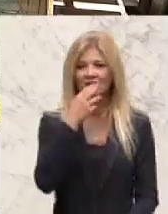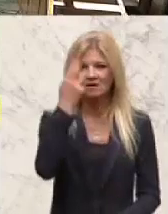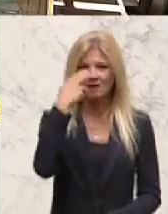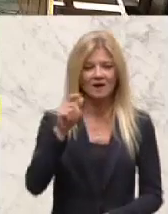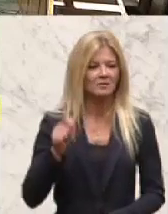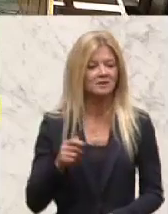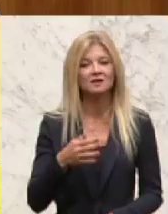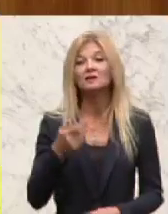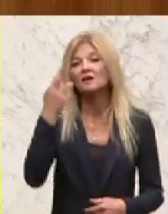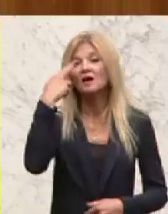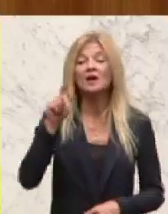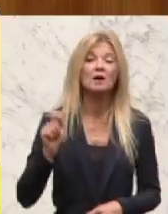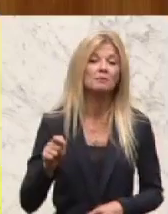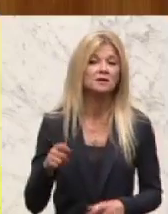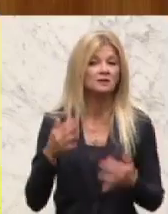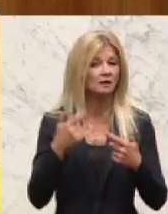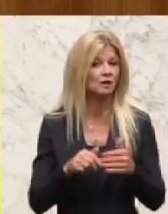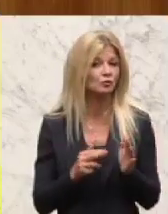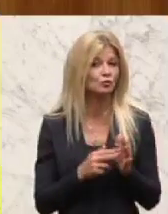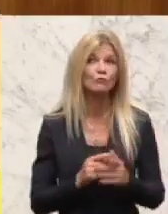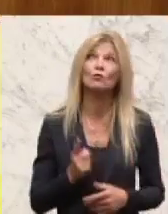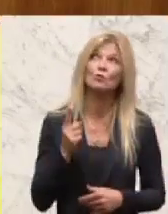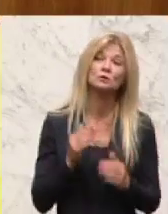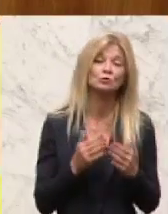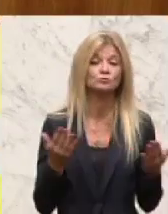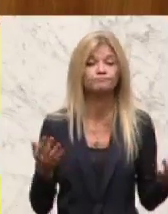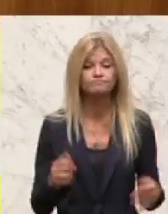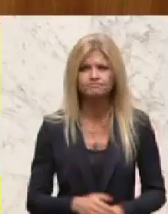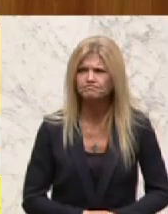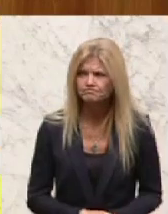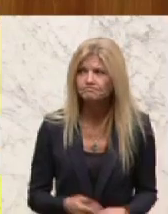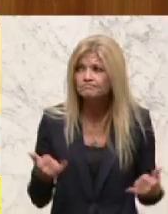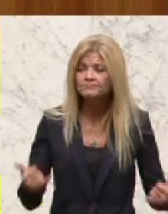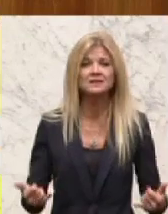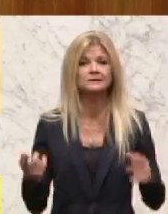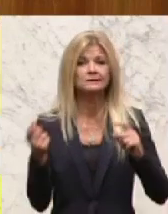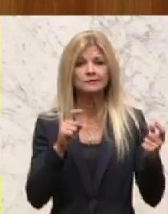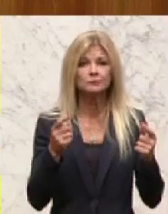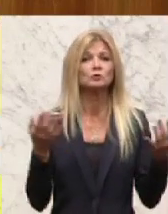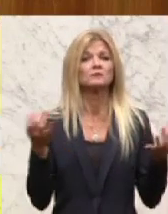Herr Präsident des Rechnungshofs, Hohes Haus. Naja, Asyldebatte.